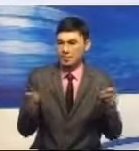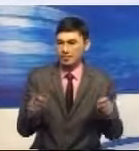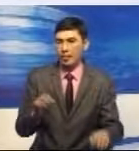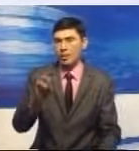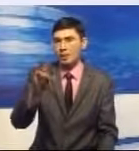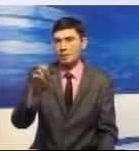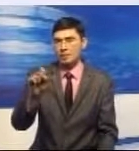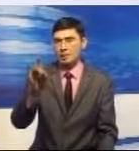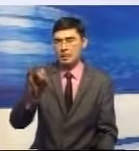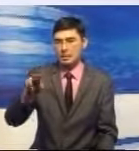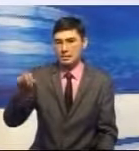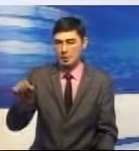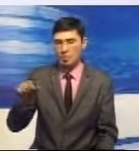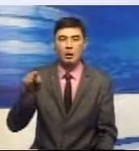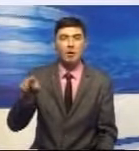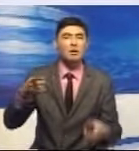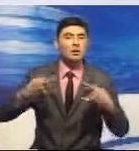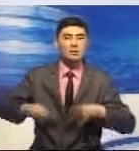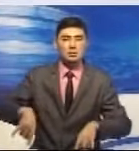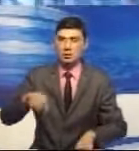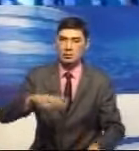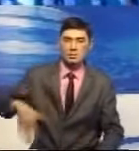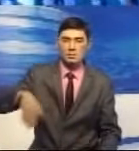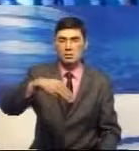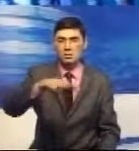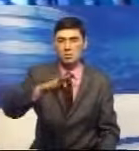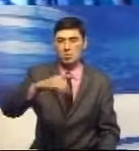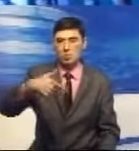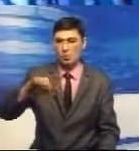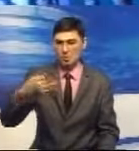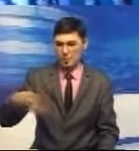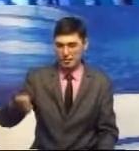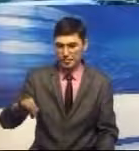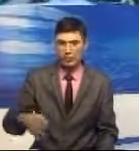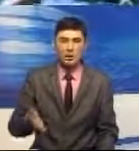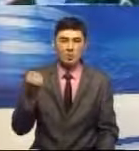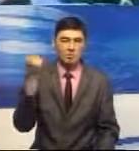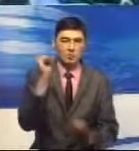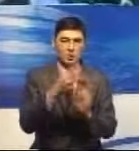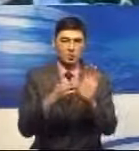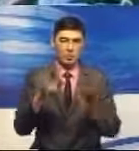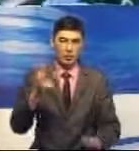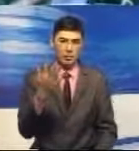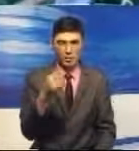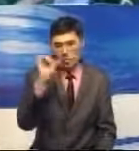Назипа Сегізбайқызы Торғай өңірінің тумасы. 1905 жылы Семейдегі оқытушылар